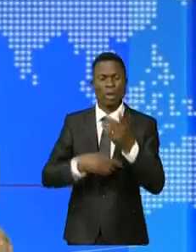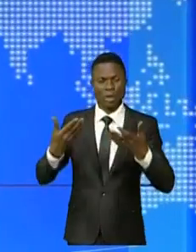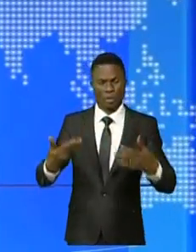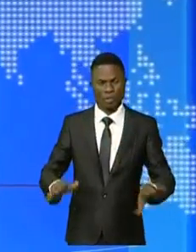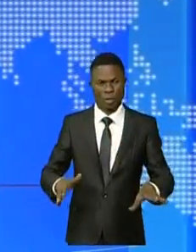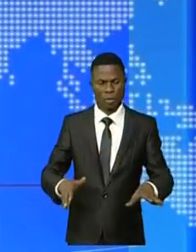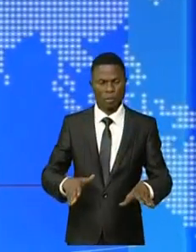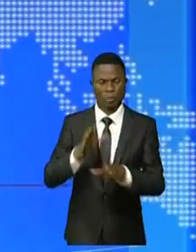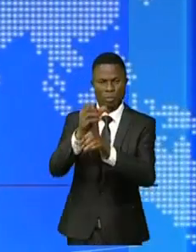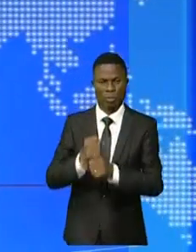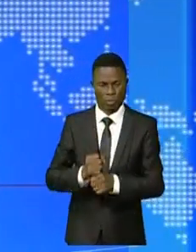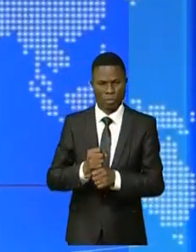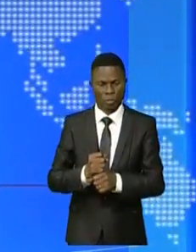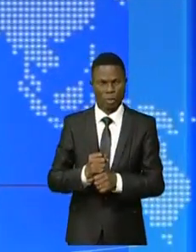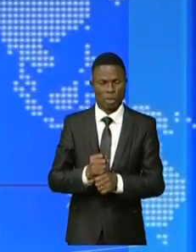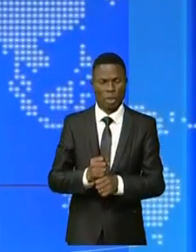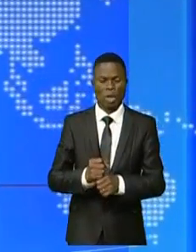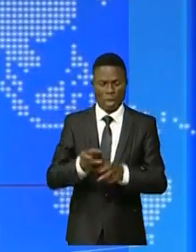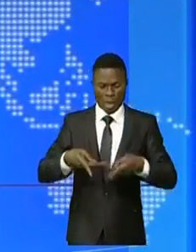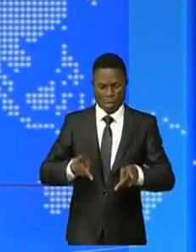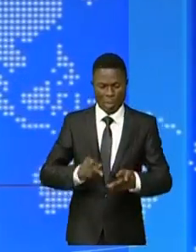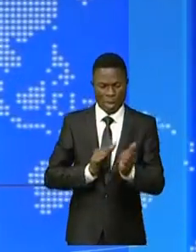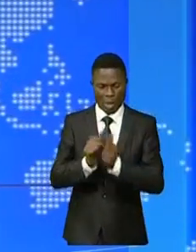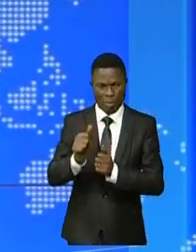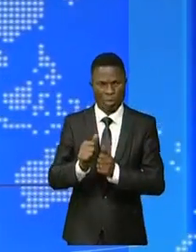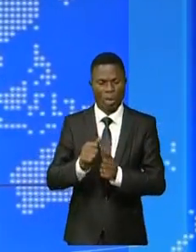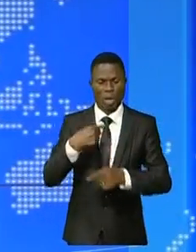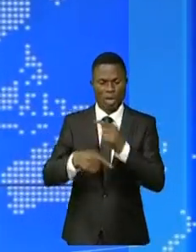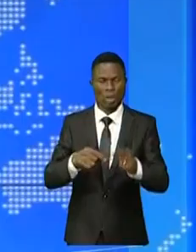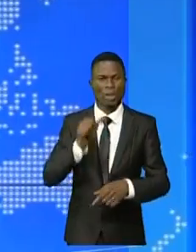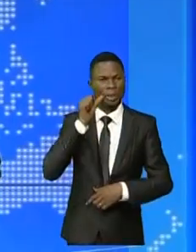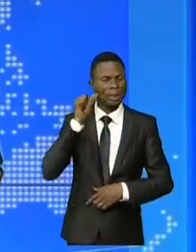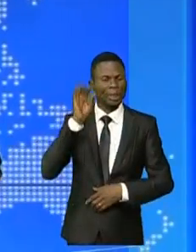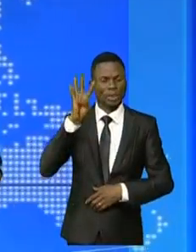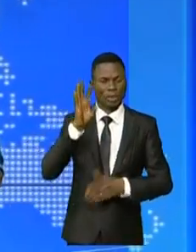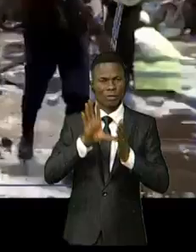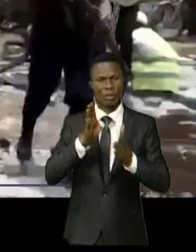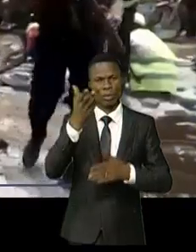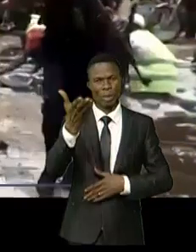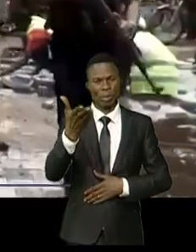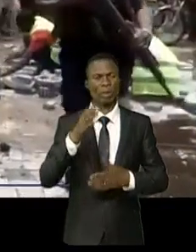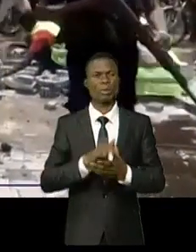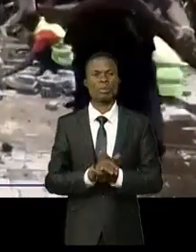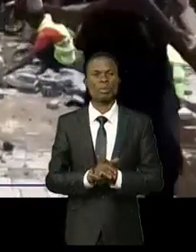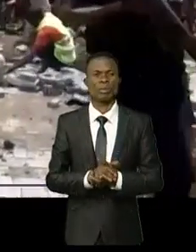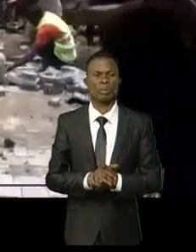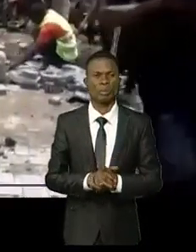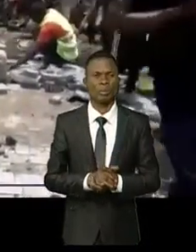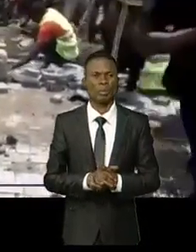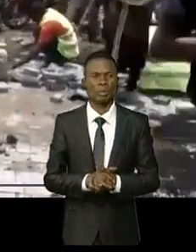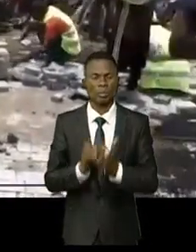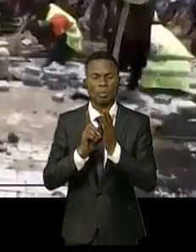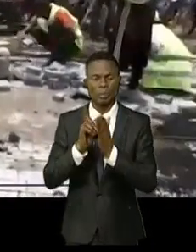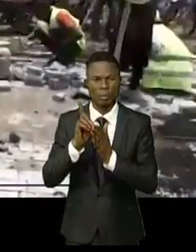La réception de l'ouvrage par le gouvernement militaire du Nord Kivu a eu lieu ce jeudi. Images et commentaires. Siège rime bien avec le